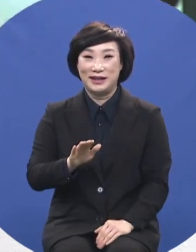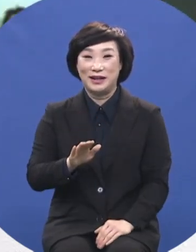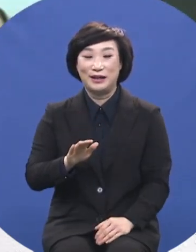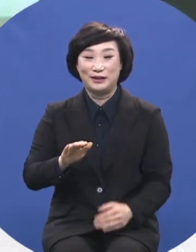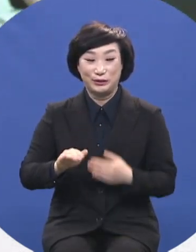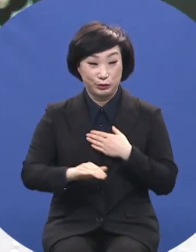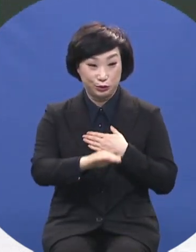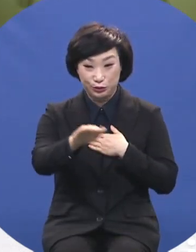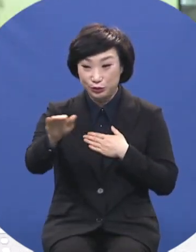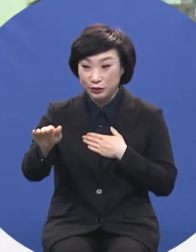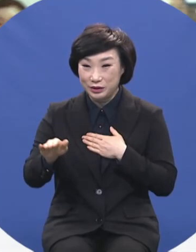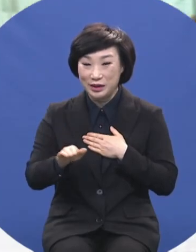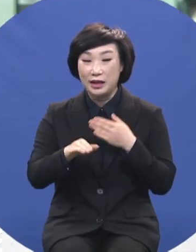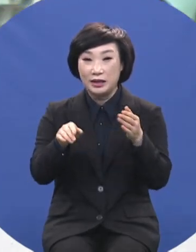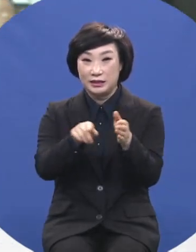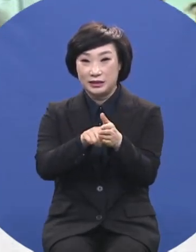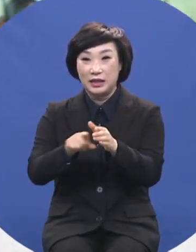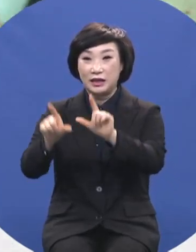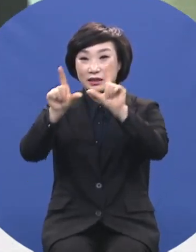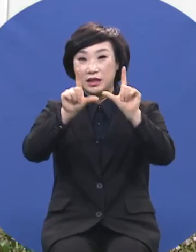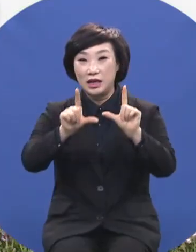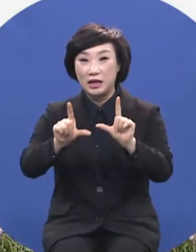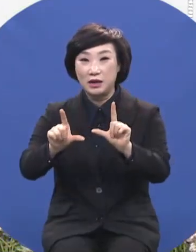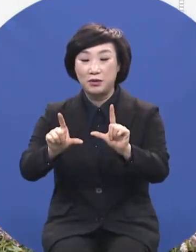우리 신앙생활은